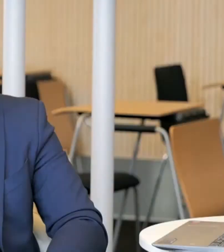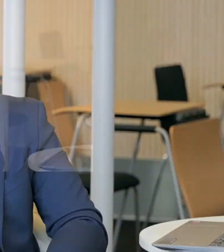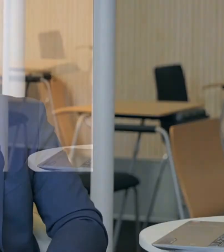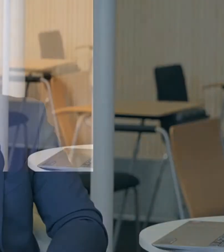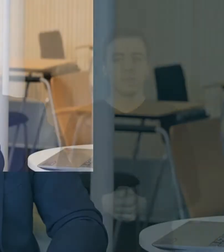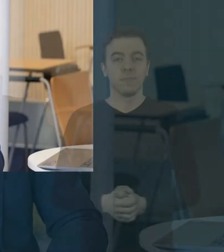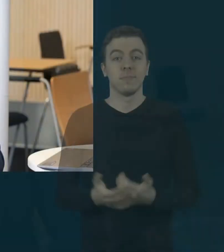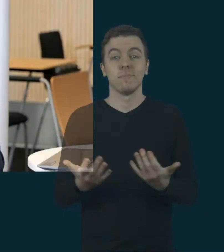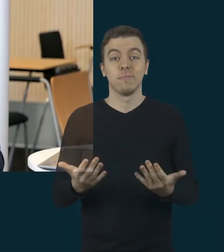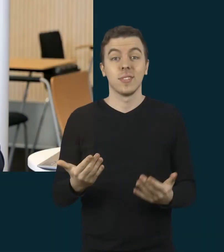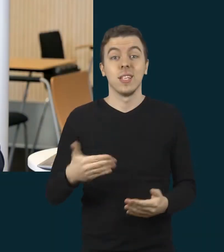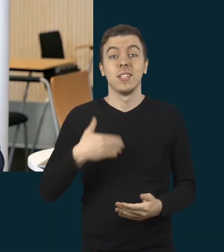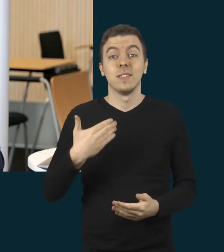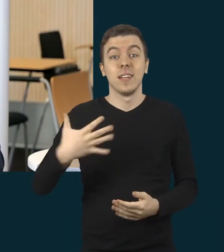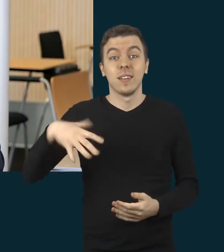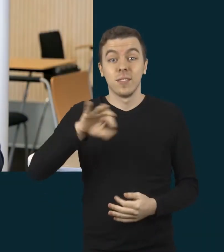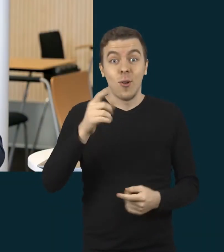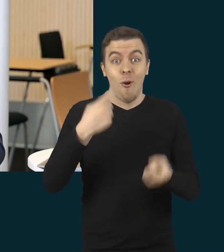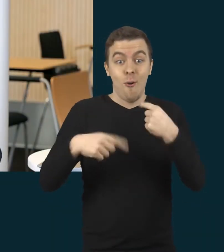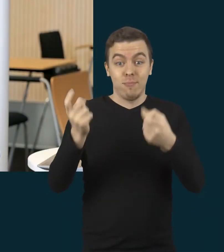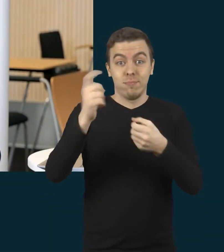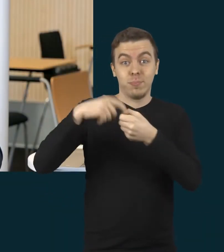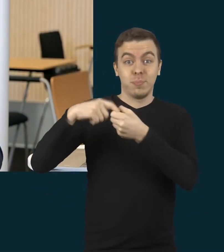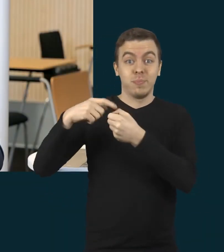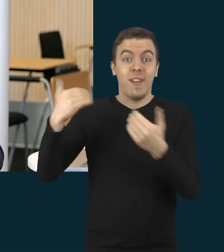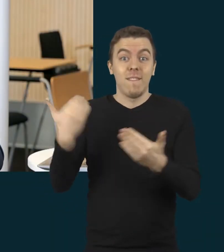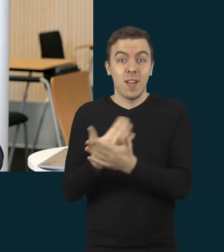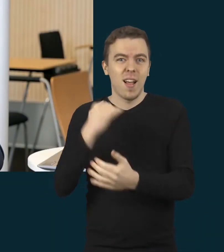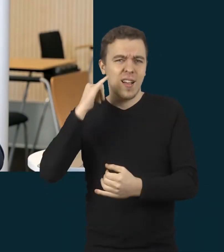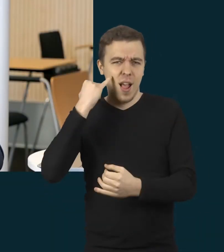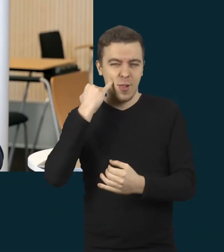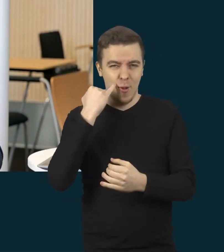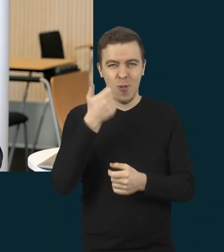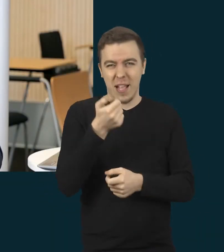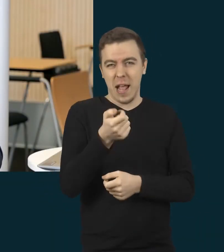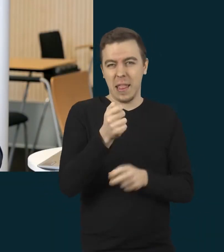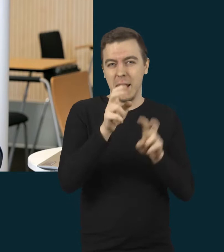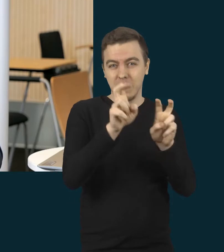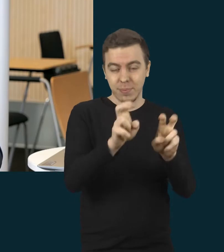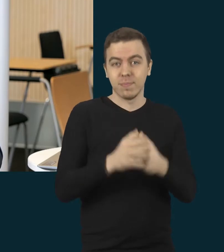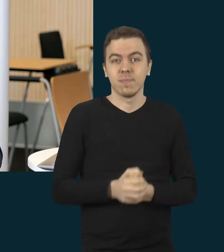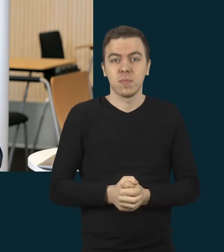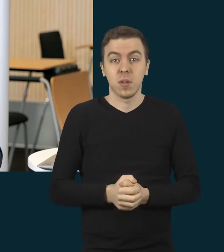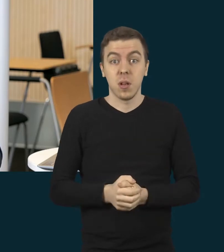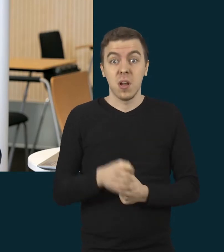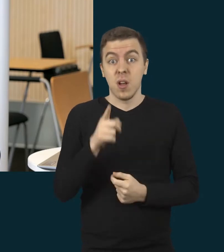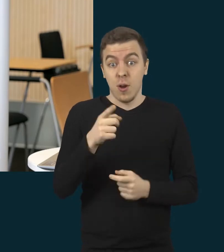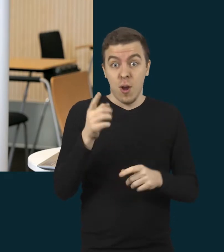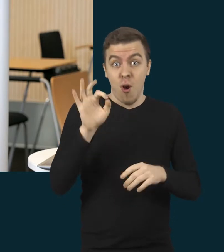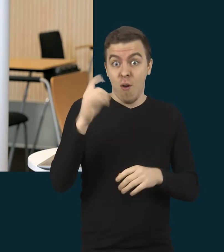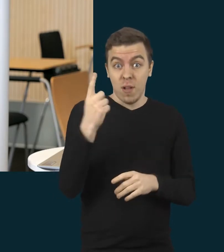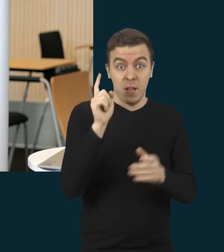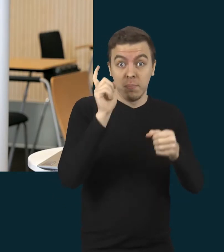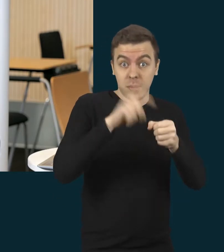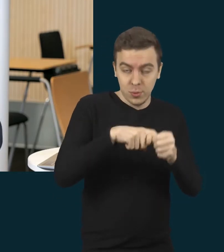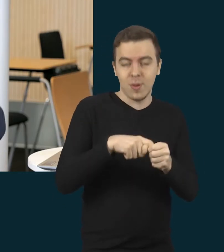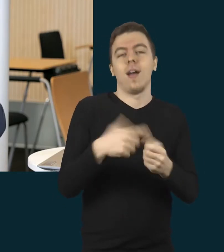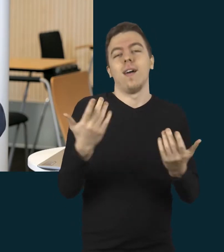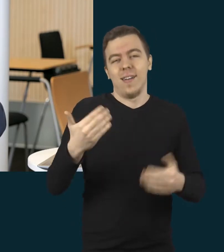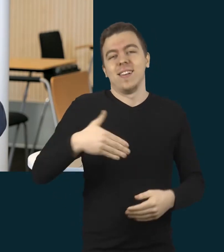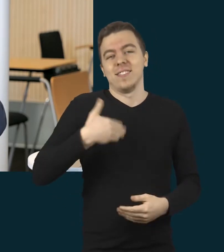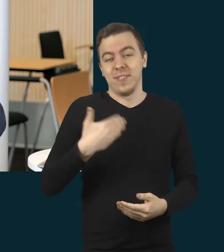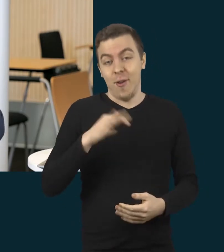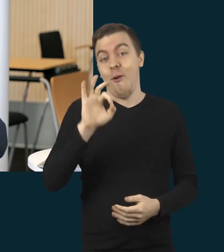Na kągi, sveiki, vėl sugrįžė ir prisijungė prie Geltonojo kanalo. Jeigu tik tai pirmą kartą prisijungėte, tai sveiki, atvykė į